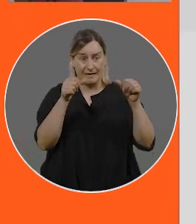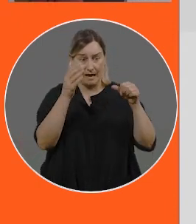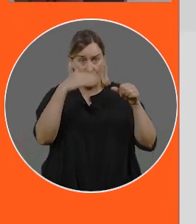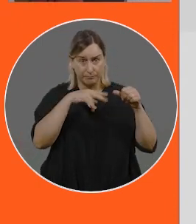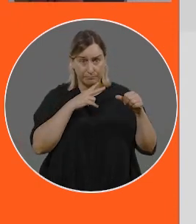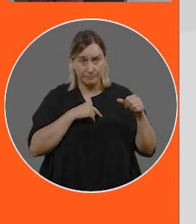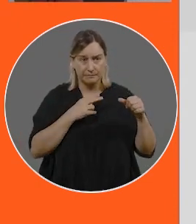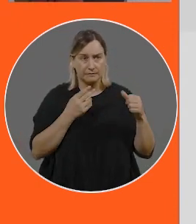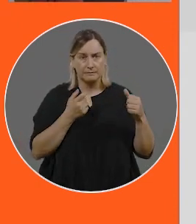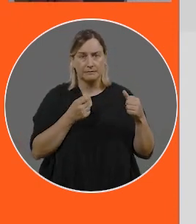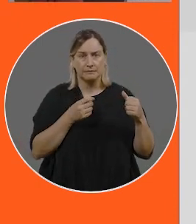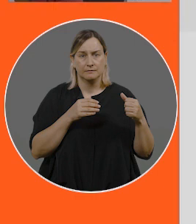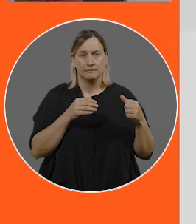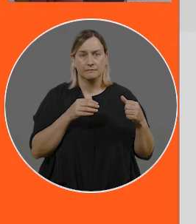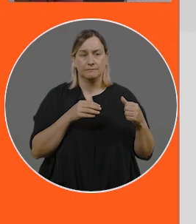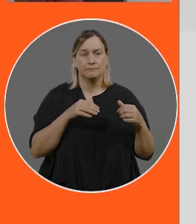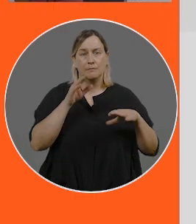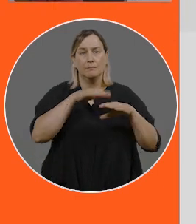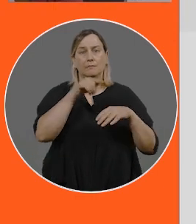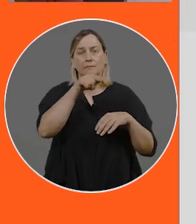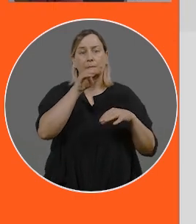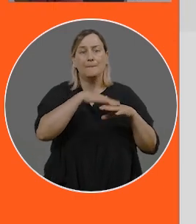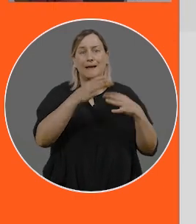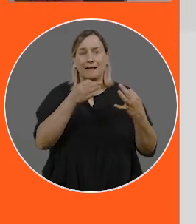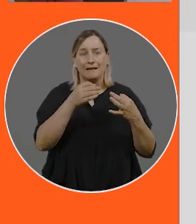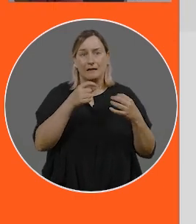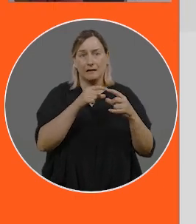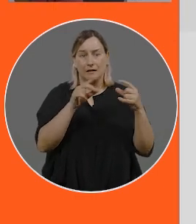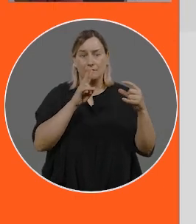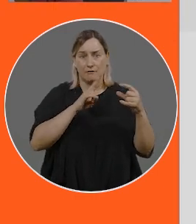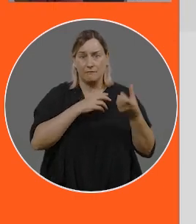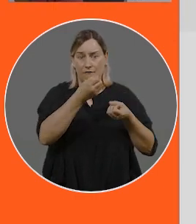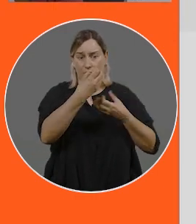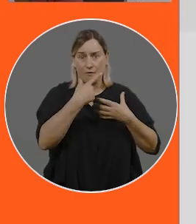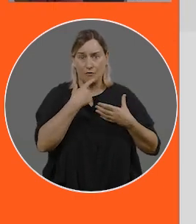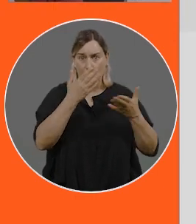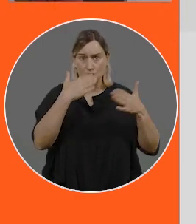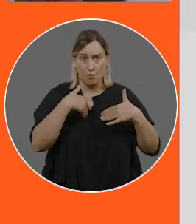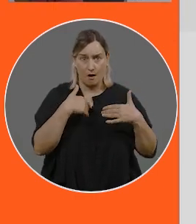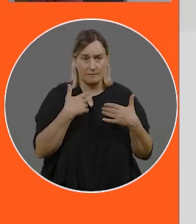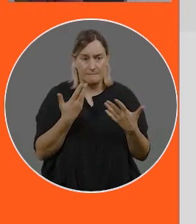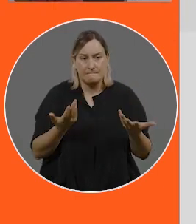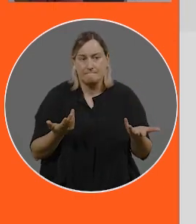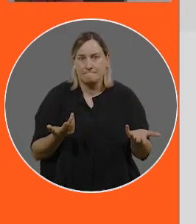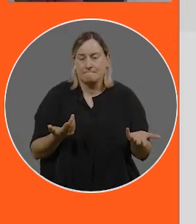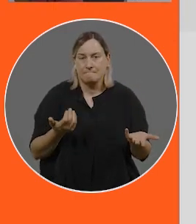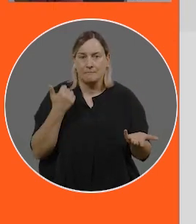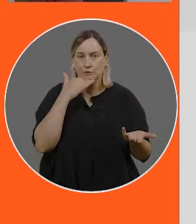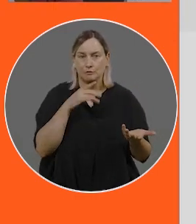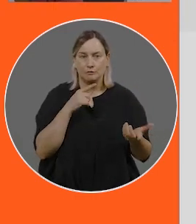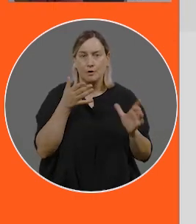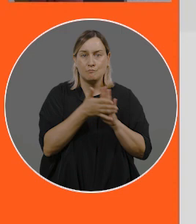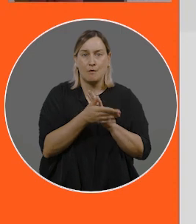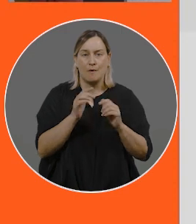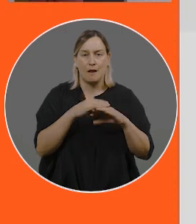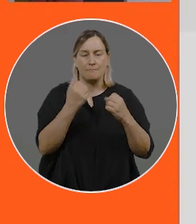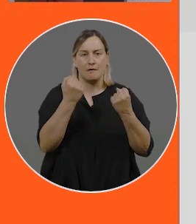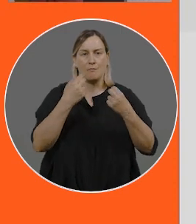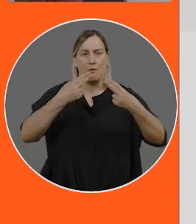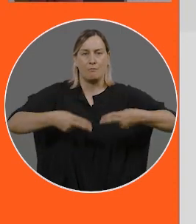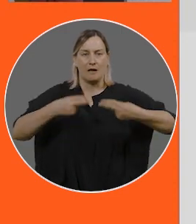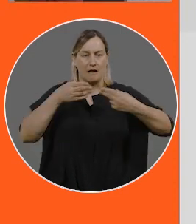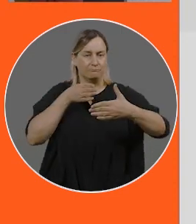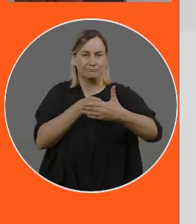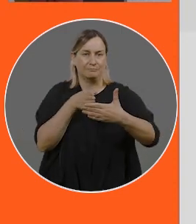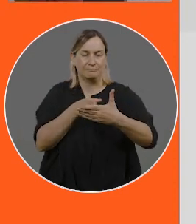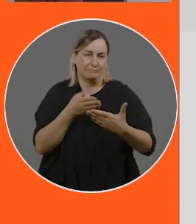o botons, per què serveix aquest botó, doncs no sabem per què serveix i, per tant, és una barrera d'accessibilitat